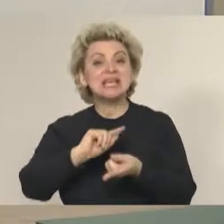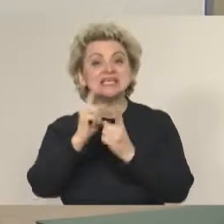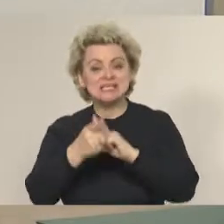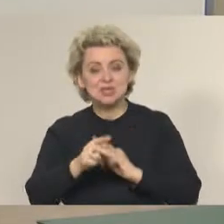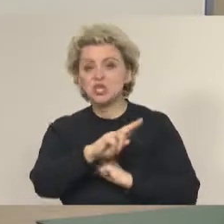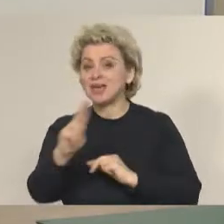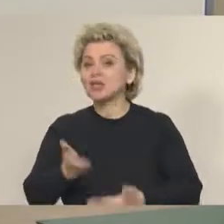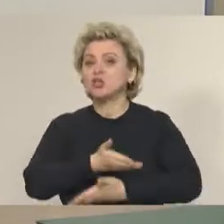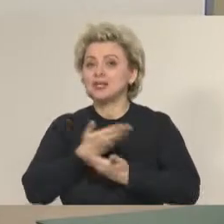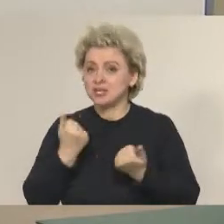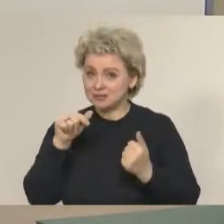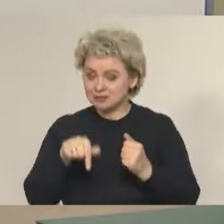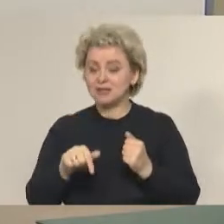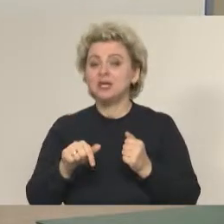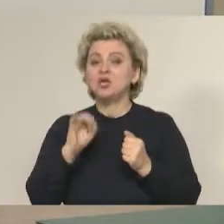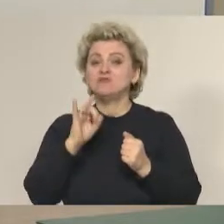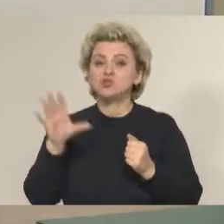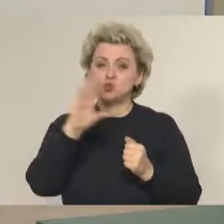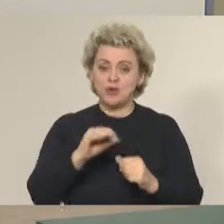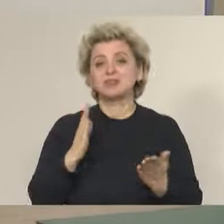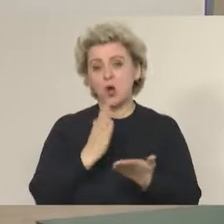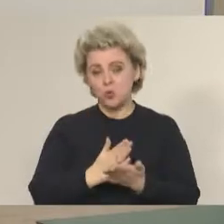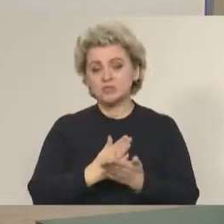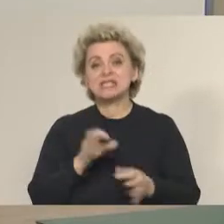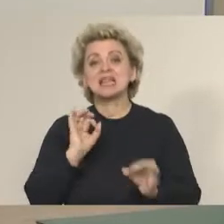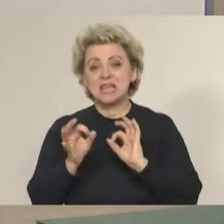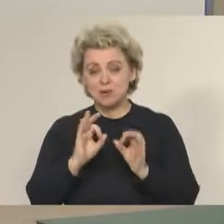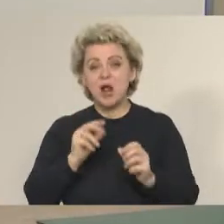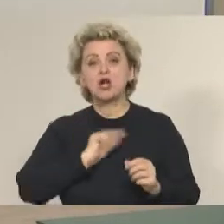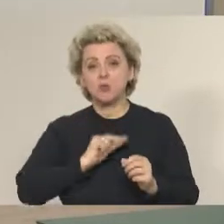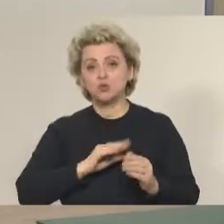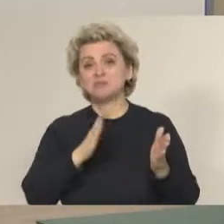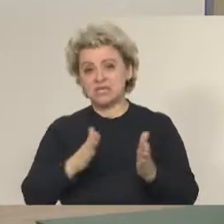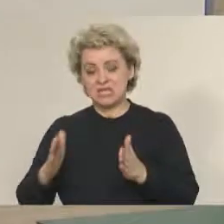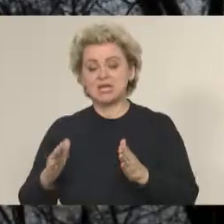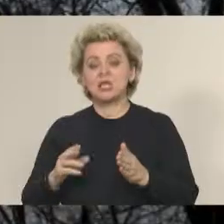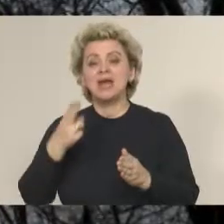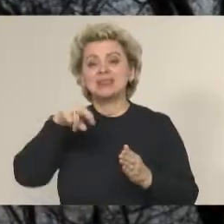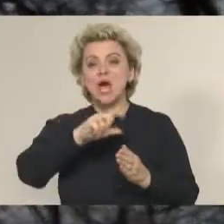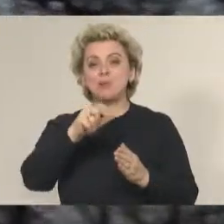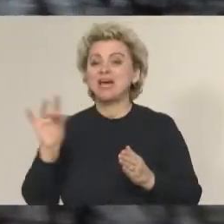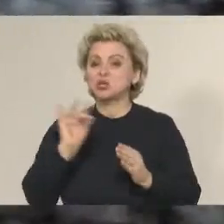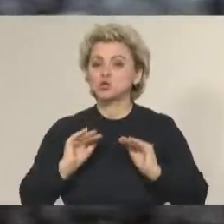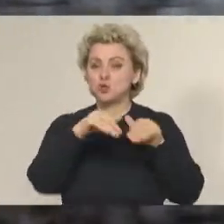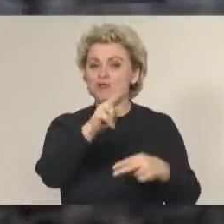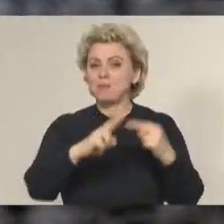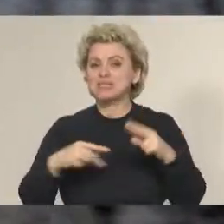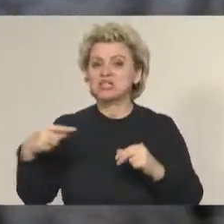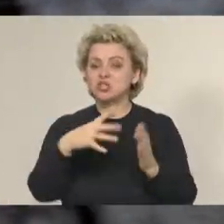изменений никаких не намечается, все находится в нормальном рабочем состоянии. Дамбу на Ростовском море